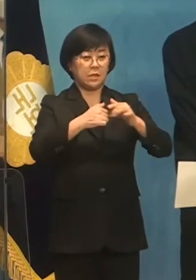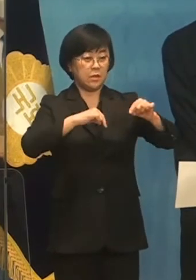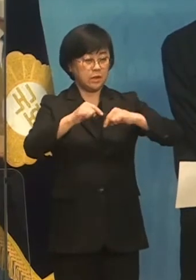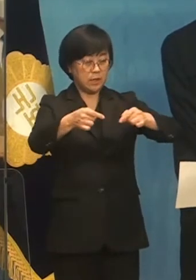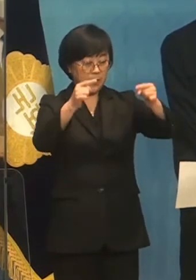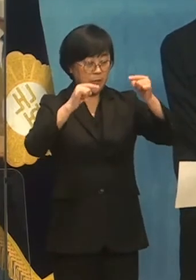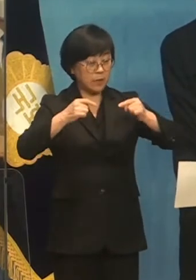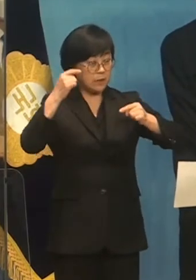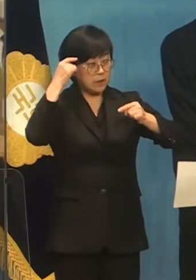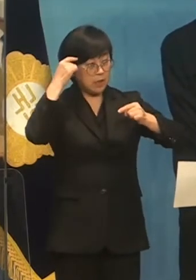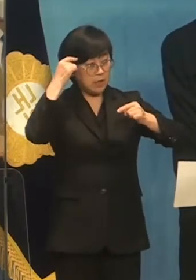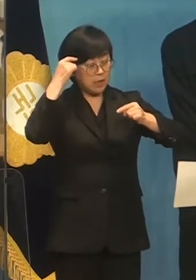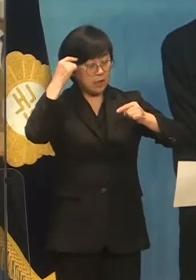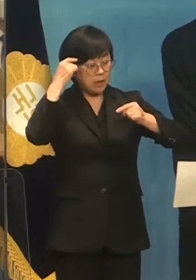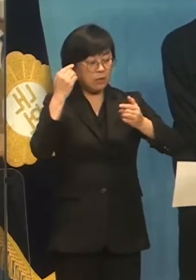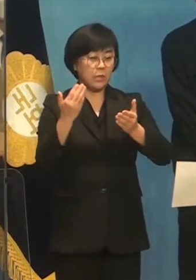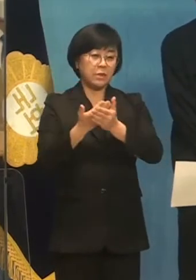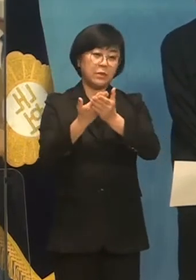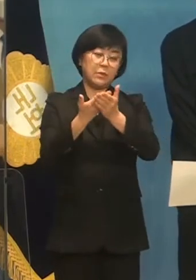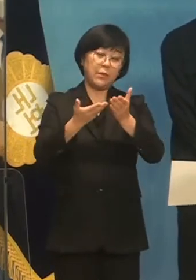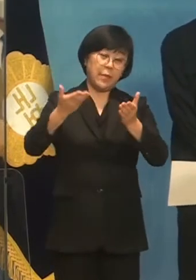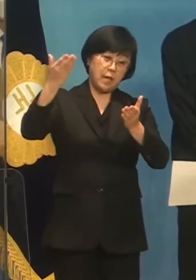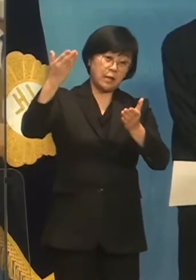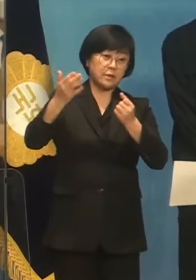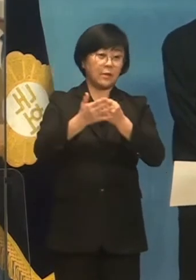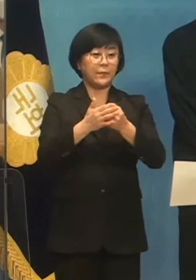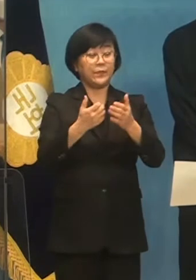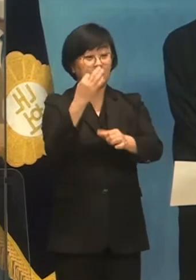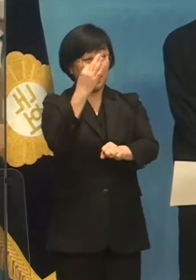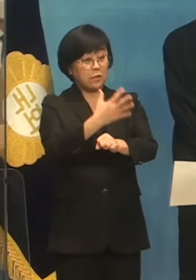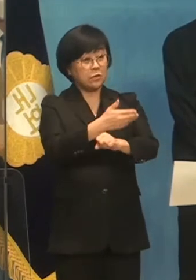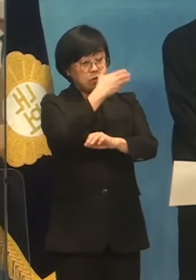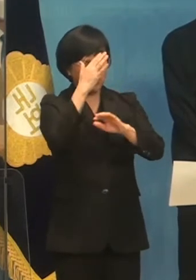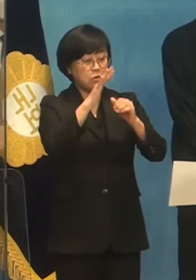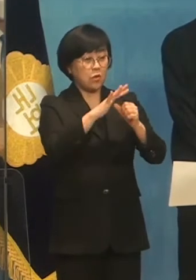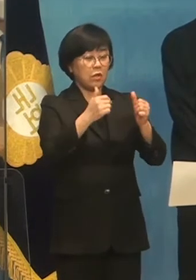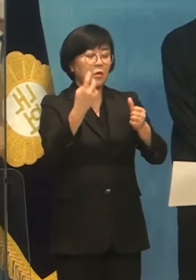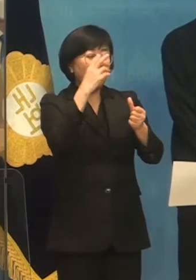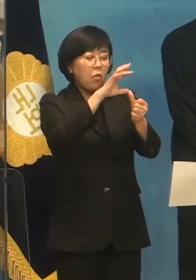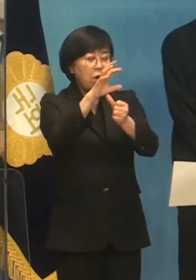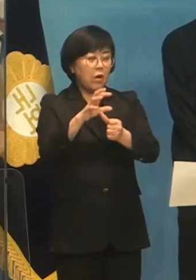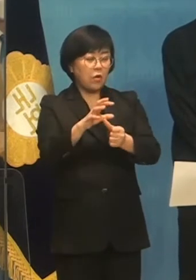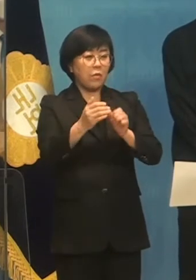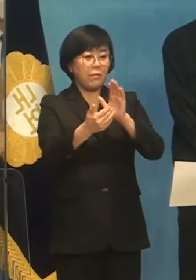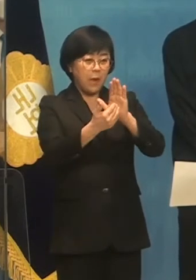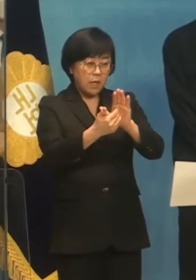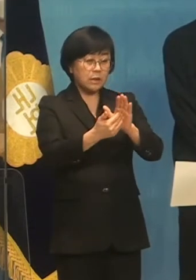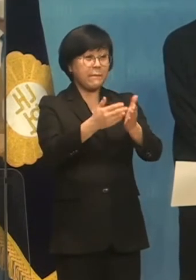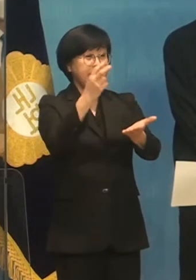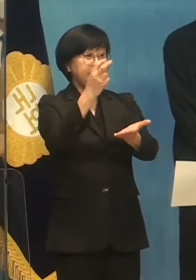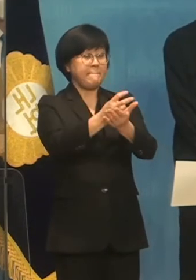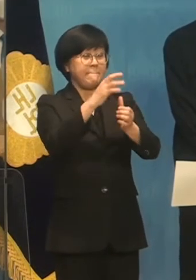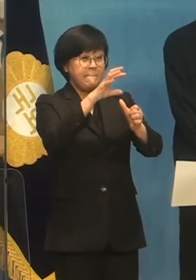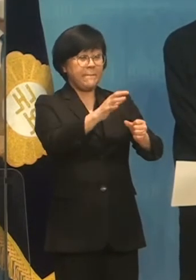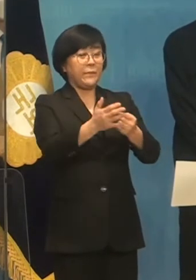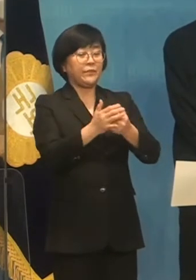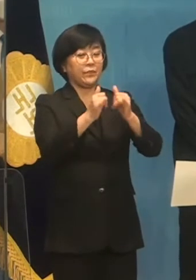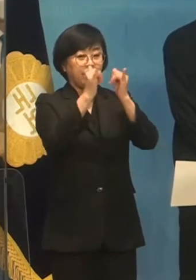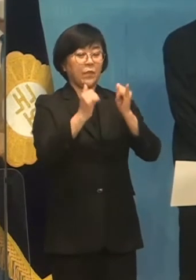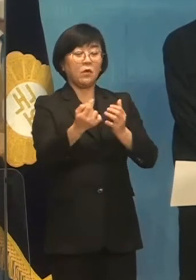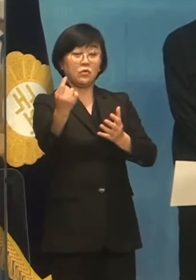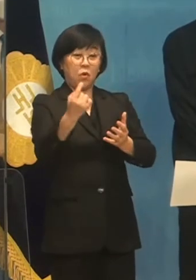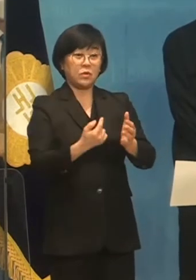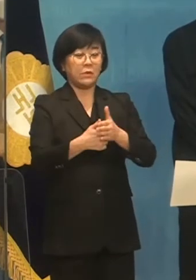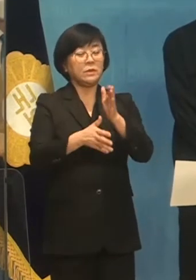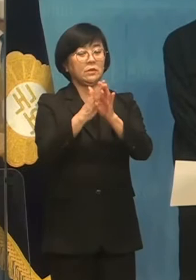참여에 대한 의식은 나날이 높아지고 있습니다. 단순히 청소년을 보호하고 규제하는 대상에서 사회의 구성이 참여하는